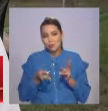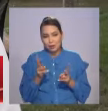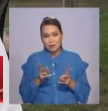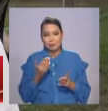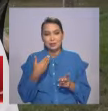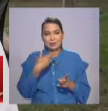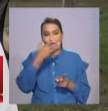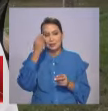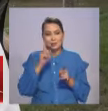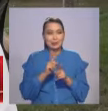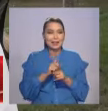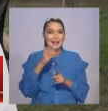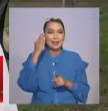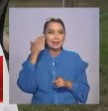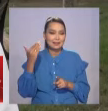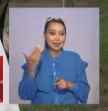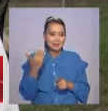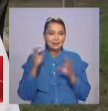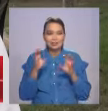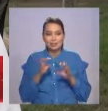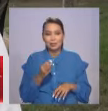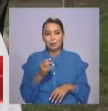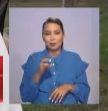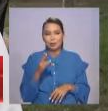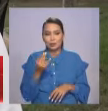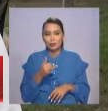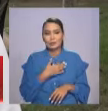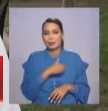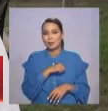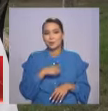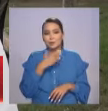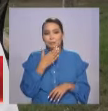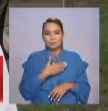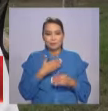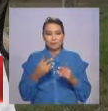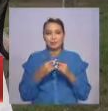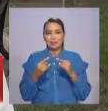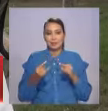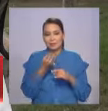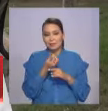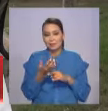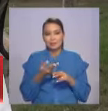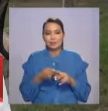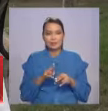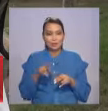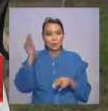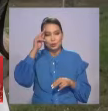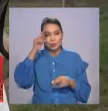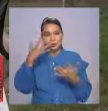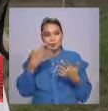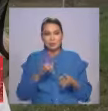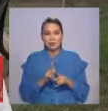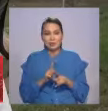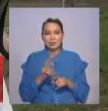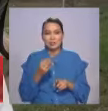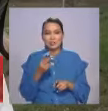не забываем татарские традиции, это сабантуй. Наше любимое лакомство на столе это чак-чак. Я его научилась делать после